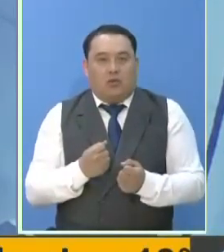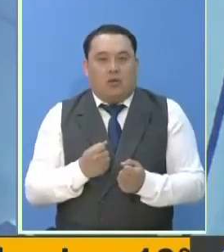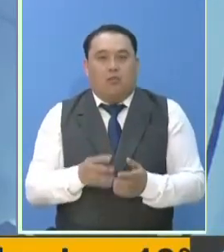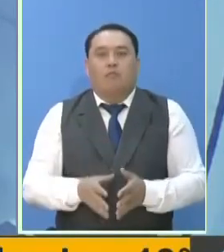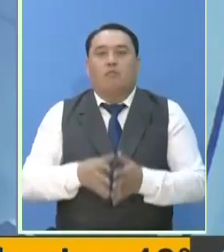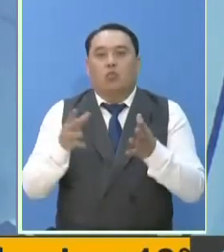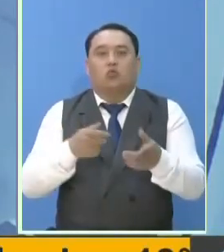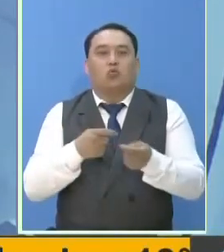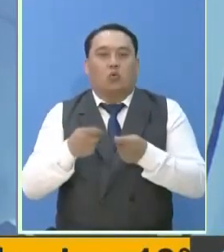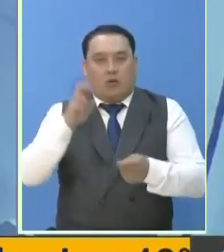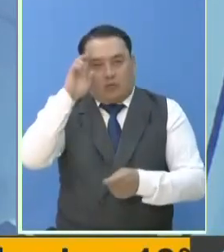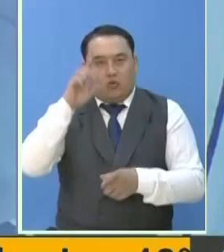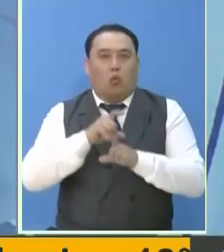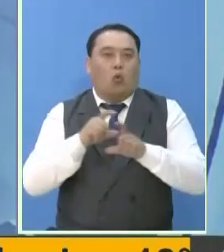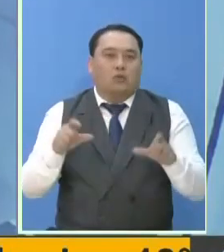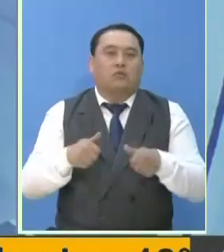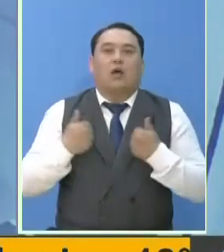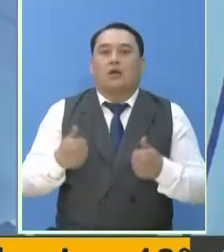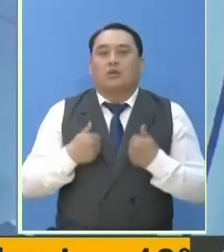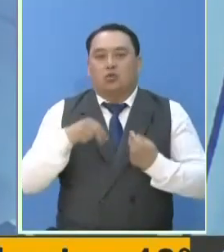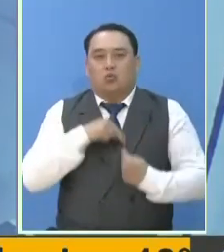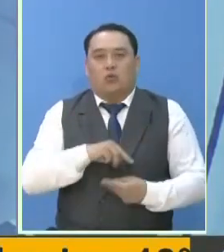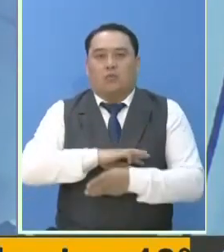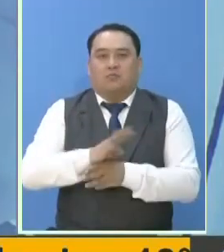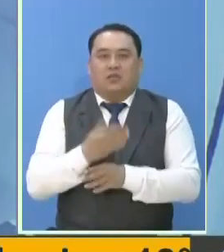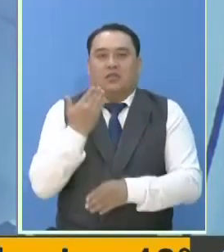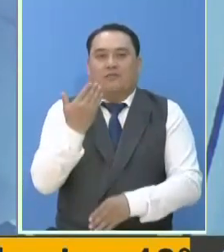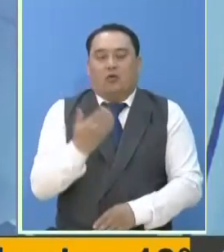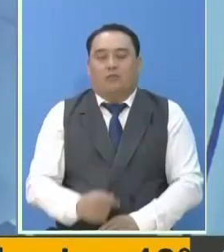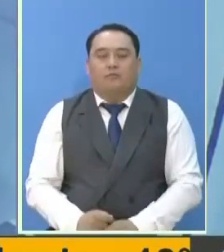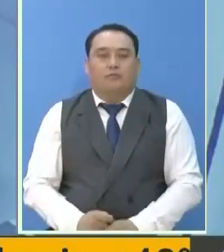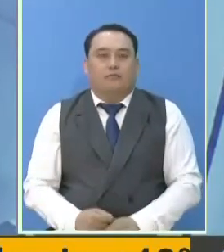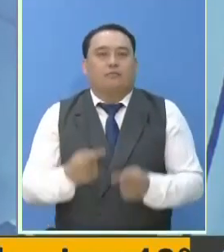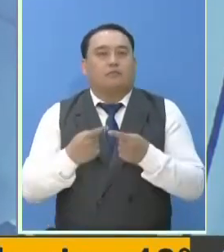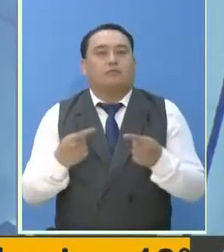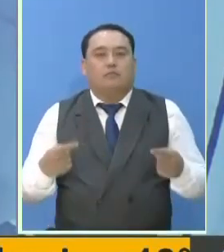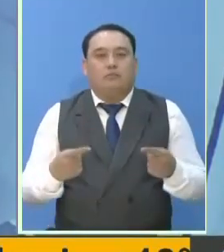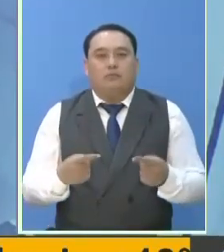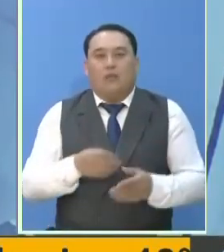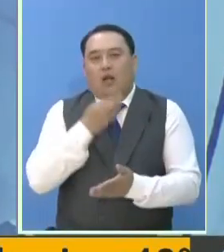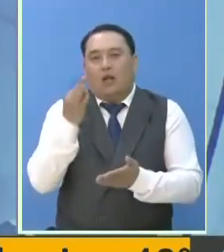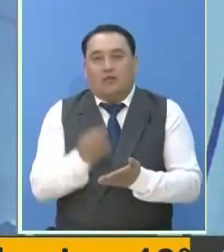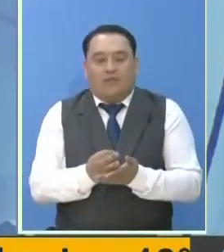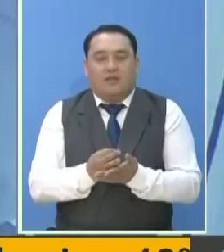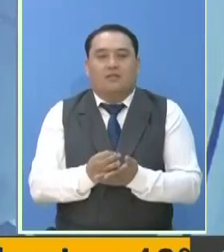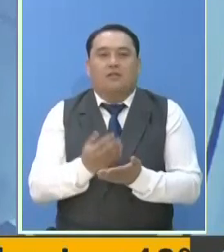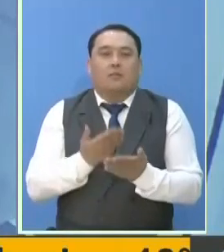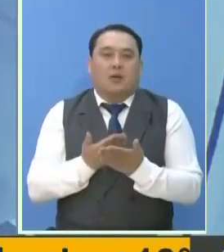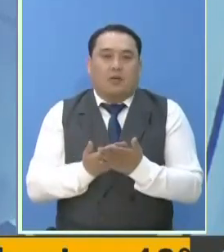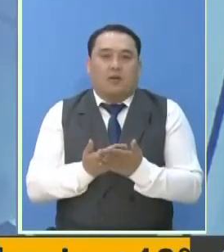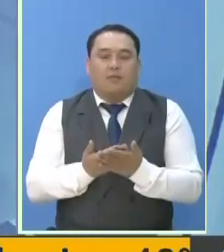максимально руководители государственных органов будут стараться трудоустроить его на другие какие-то менее ответственные позиции, например,